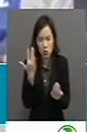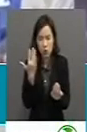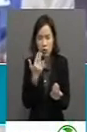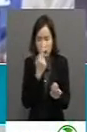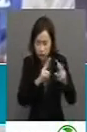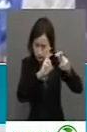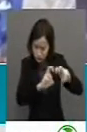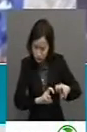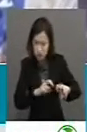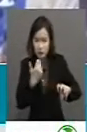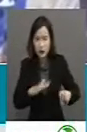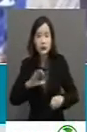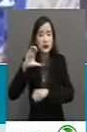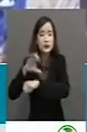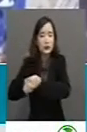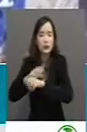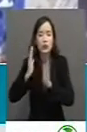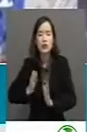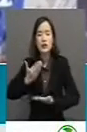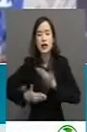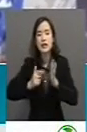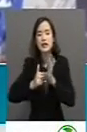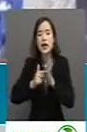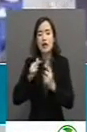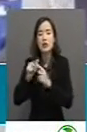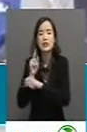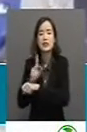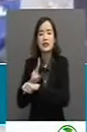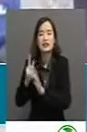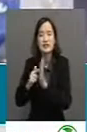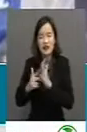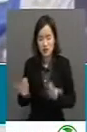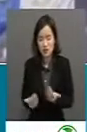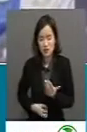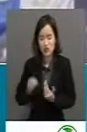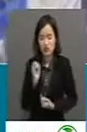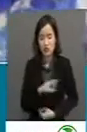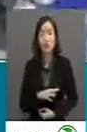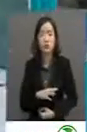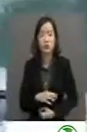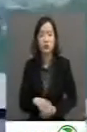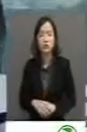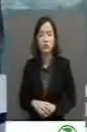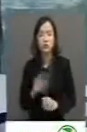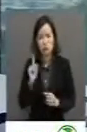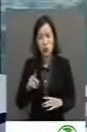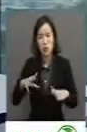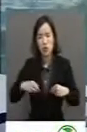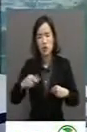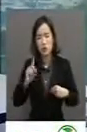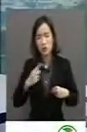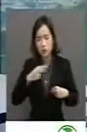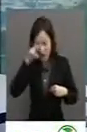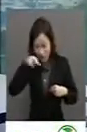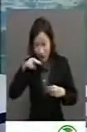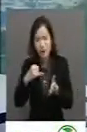ลรวมไปถึงตามไปจับคนที่ขายยาสอดทางอินเทอร์เน็ตในลักษณะแบบนี้ด้วยครับ คือต้องยอมรับว่าเดี๋ยวนี้อะไรก็ตามนะฮะมันสามารถที่จะหา